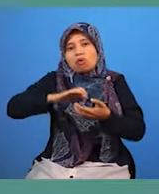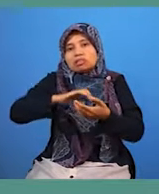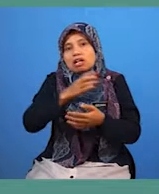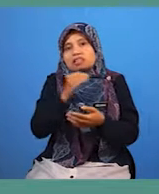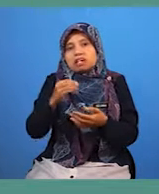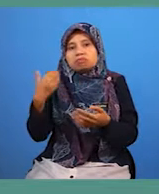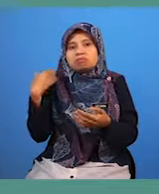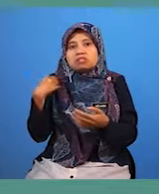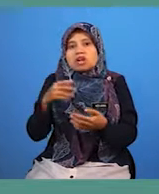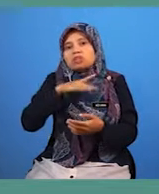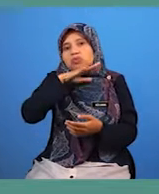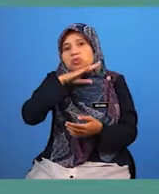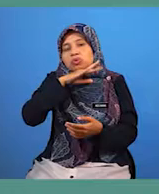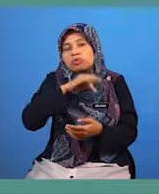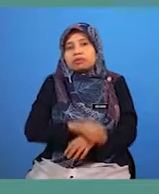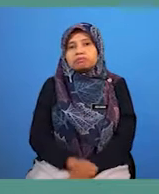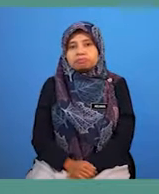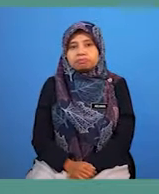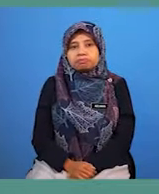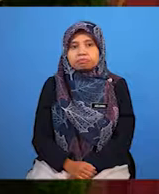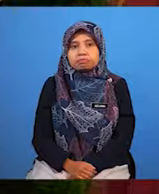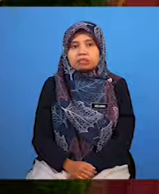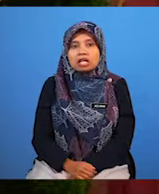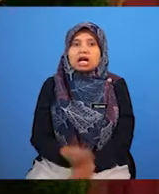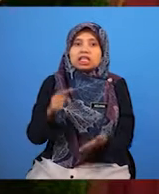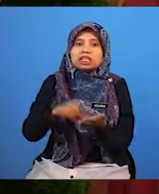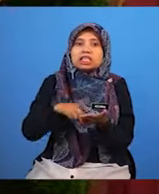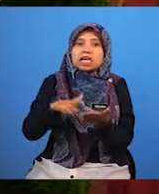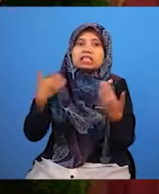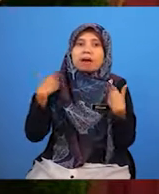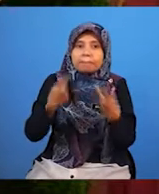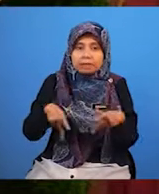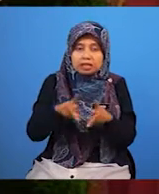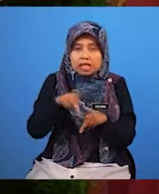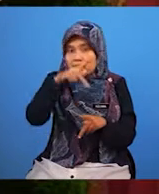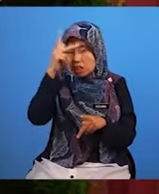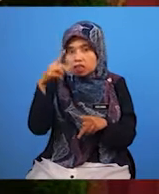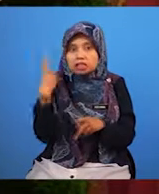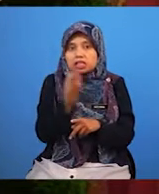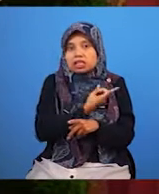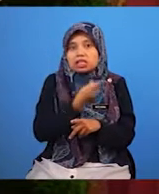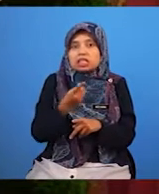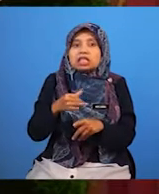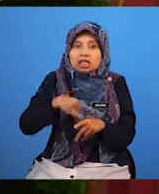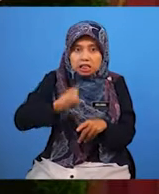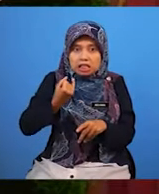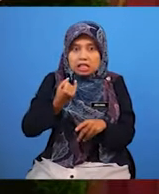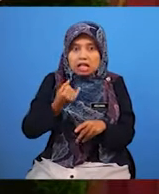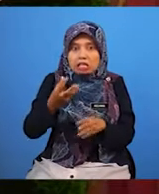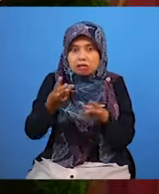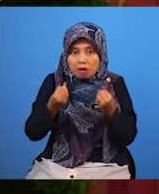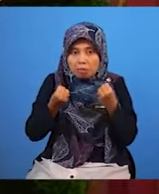rosak dan tercemar sebelum sampai ke makmal. Ini adalah penting kerana kita ingin